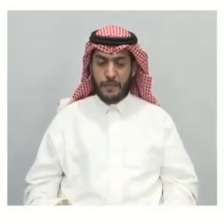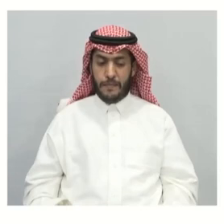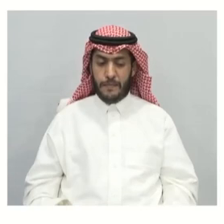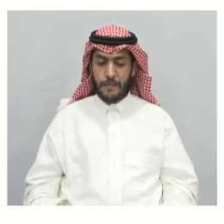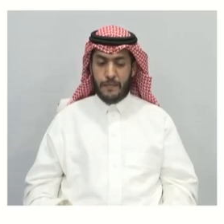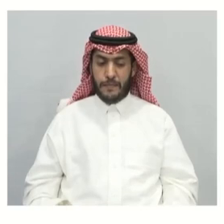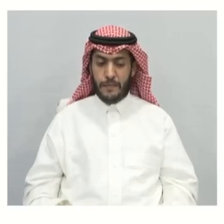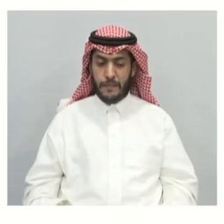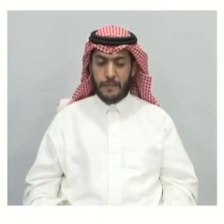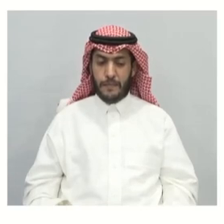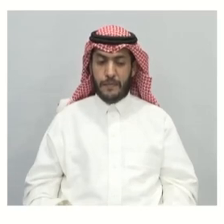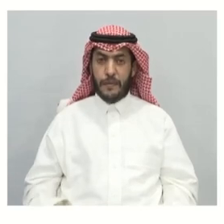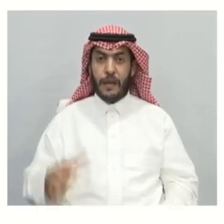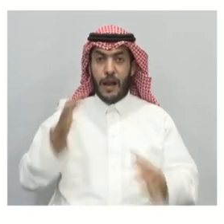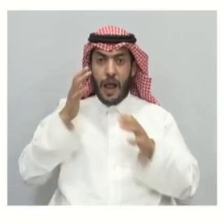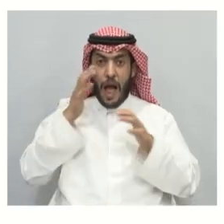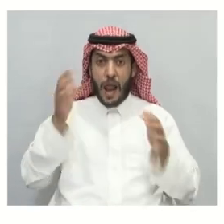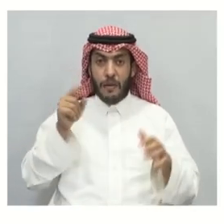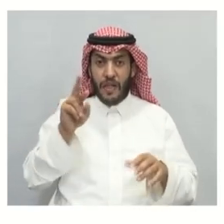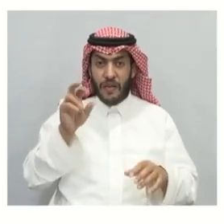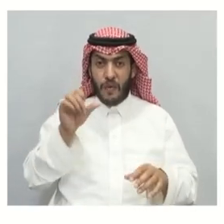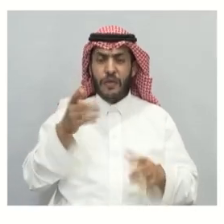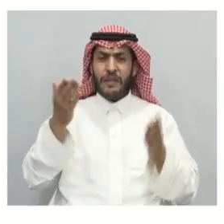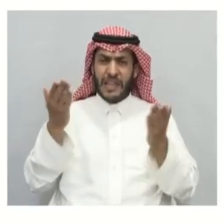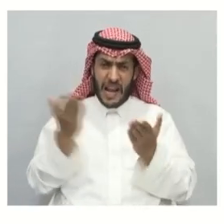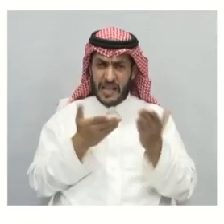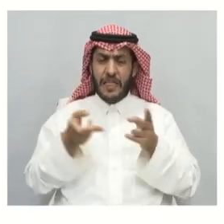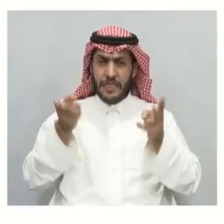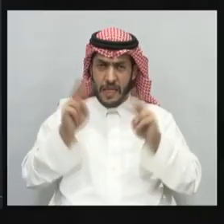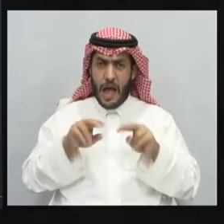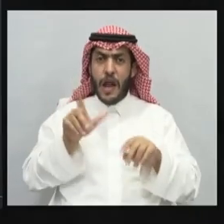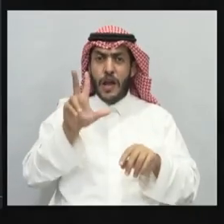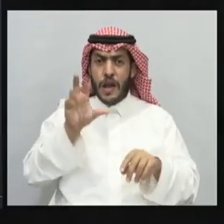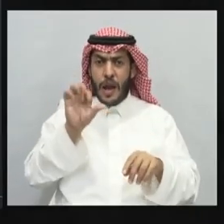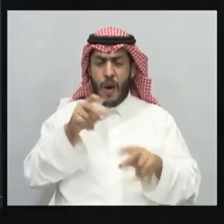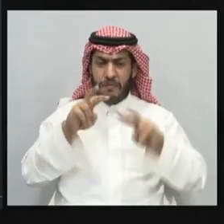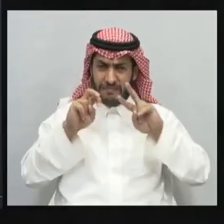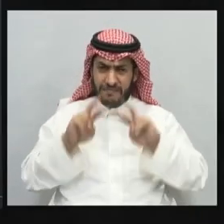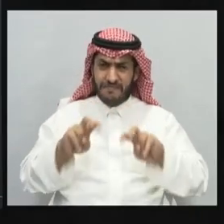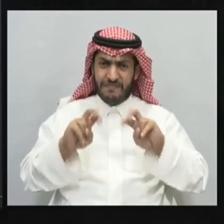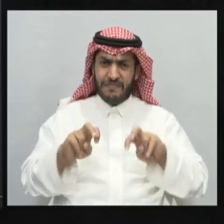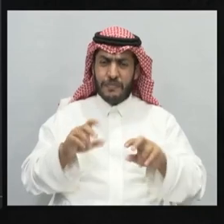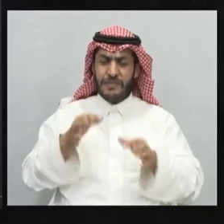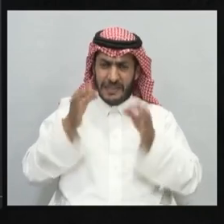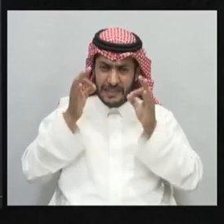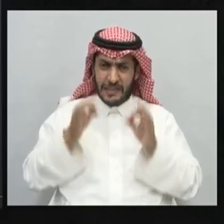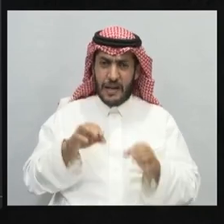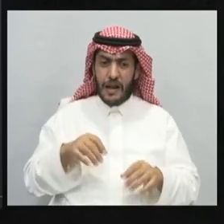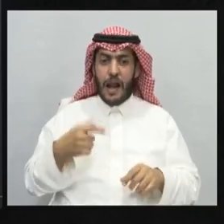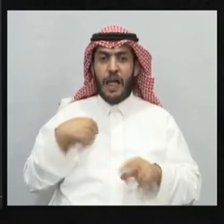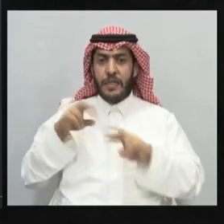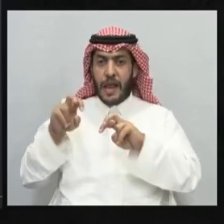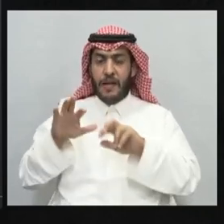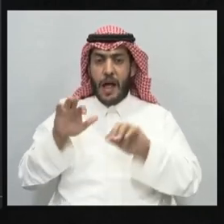ذلك جاء العالم رذرفورد وسوى دراساته ايش على النواه بشكل ادق يعني الان هو